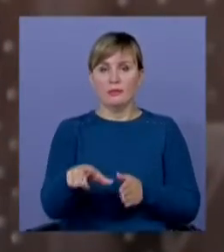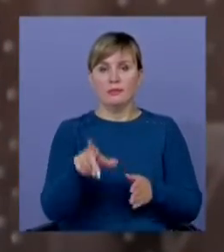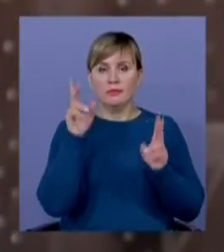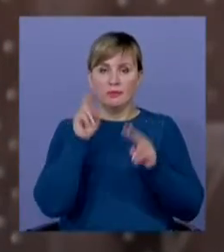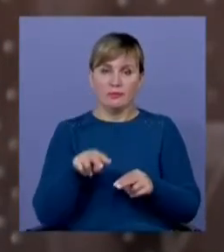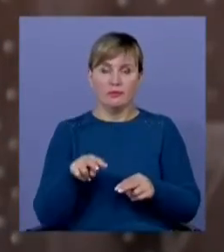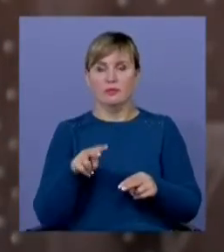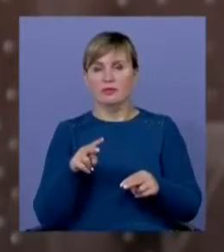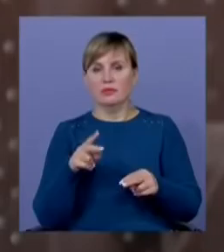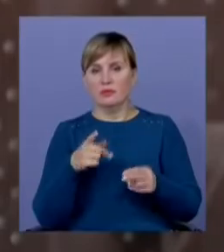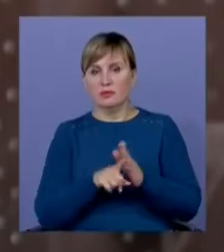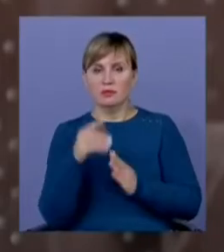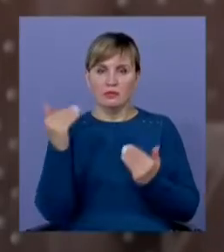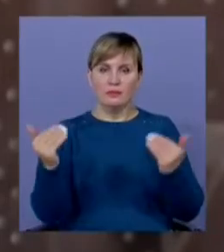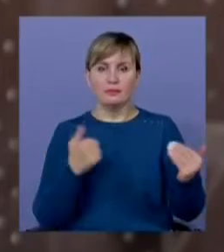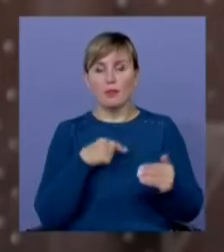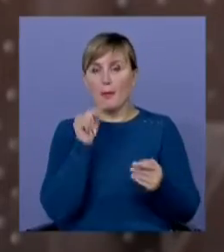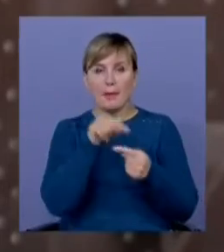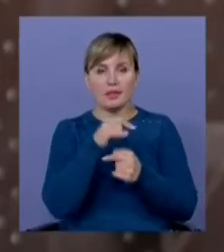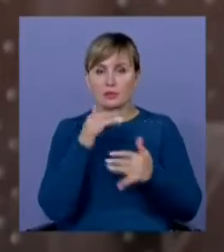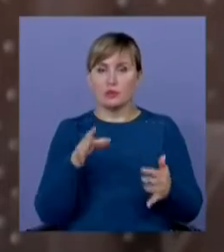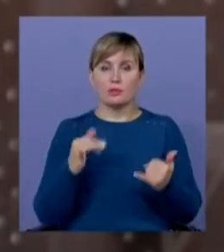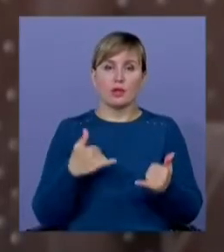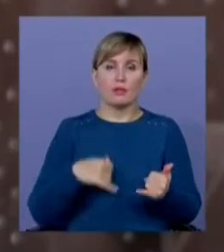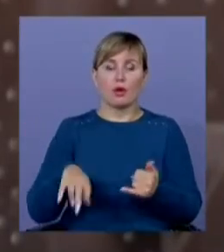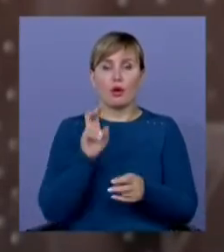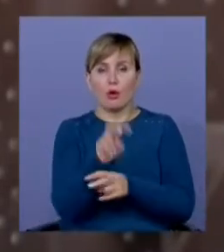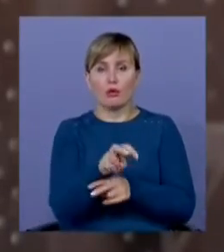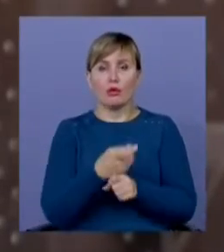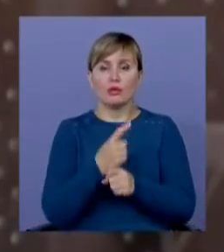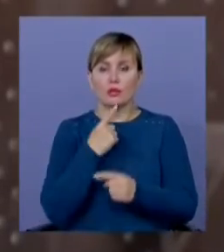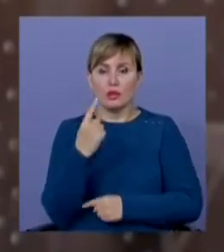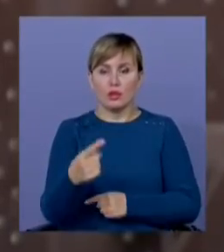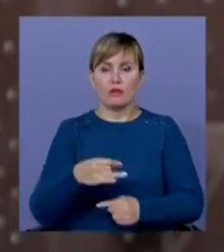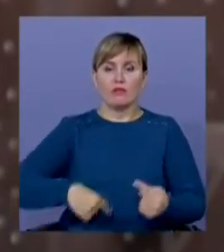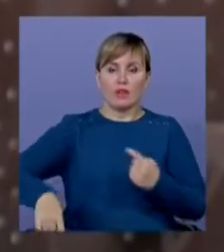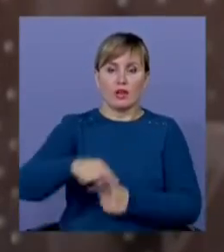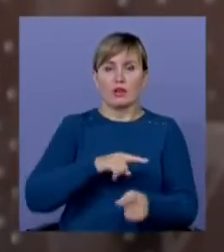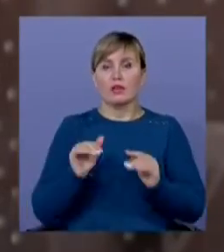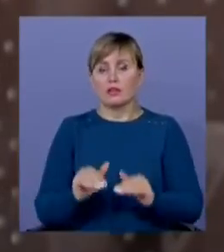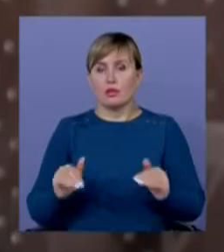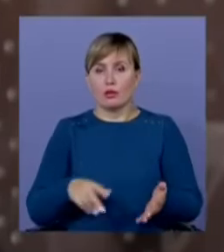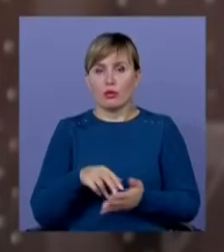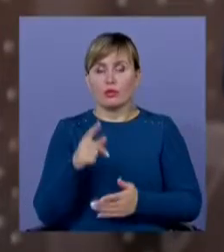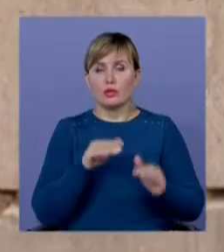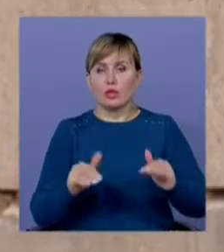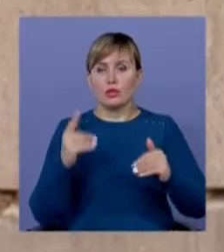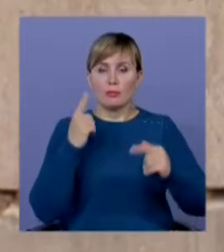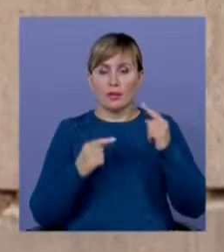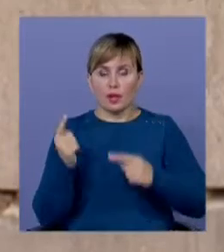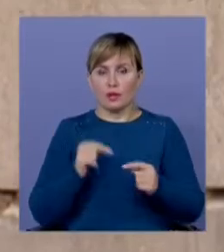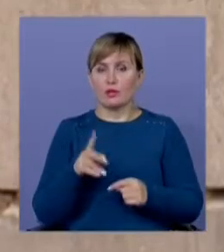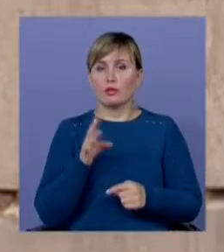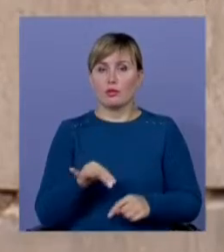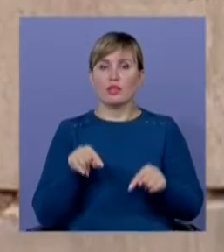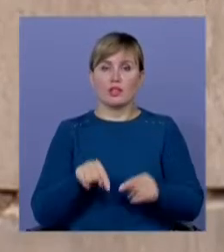знаю, частник, не частник, мы туда попасть не можем. Теперь мы ходим очень далеко, очень вокруг. Дети ходят, дети плачут. Однако